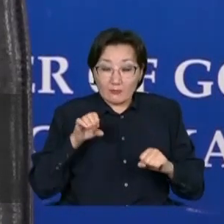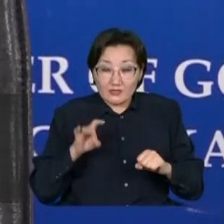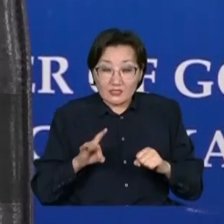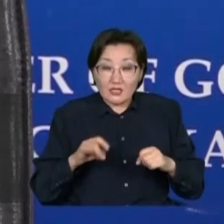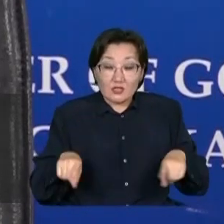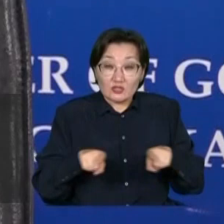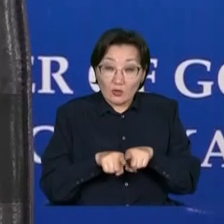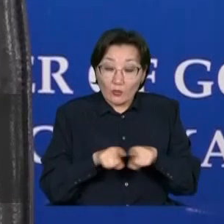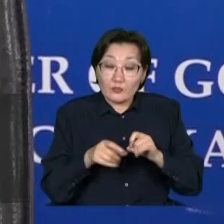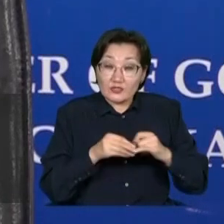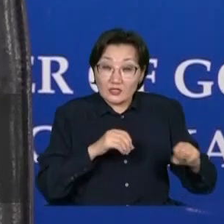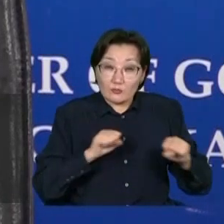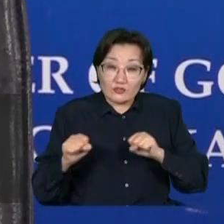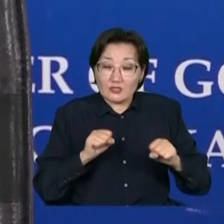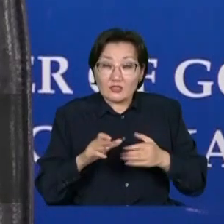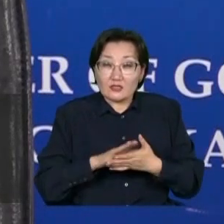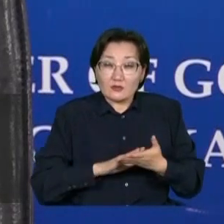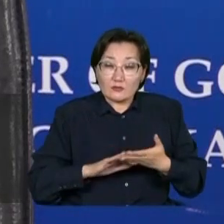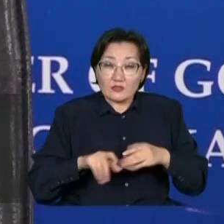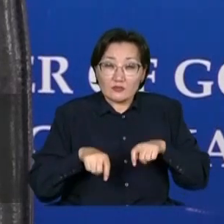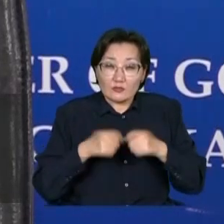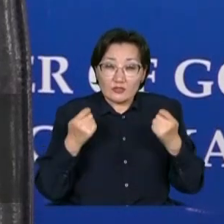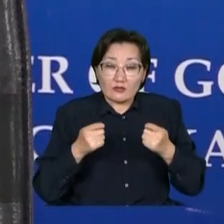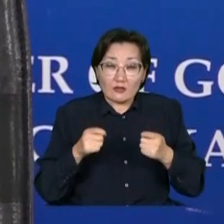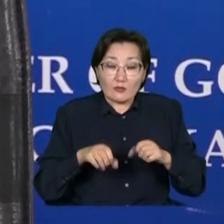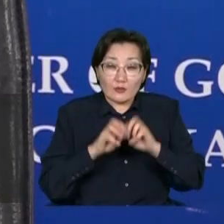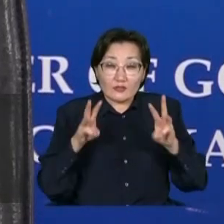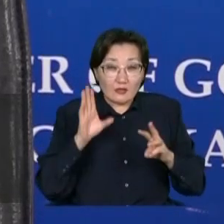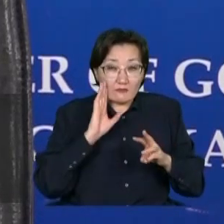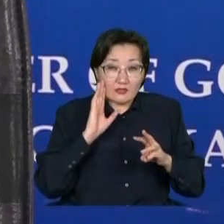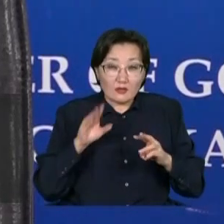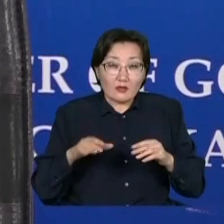вот этом землетрясении никаких срывов по обеспечению водой жителей города Алматы не было.